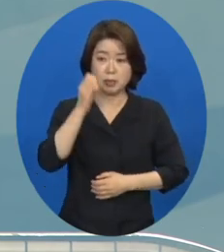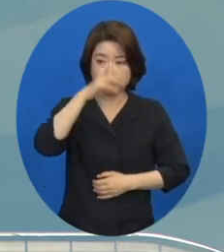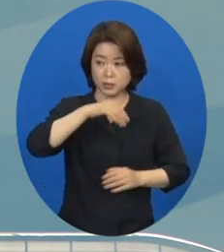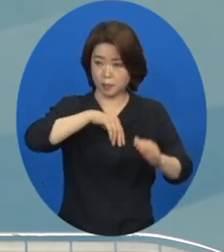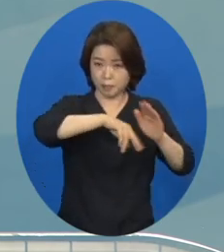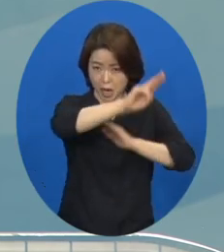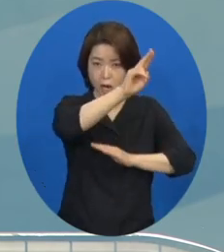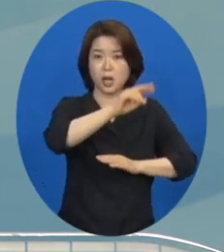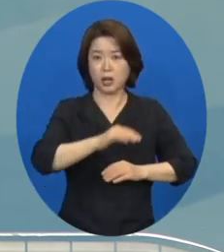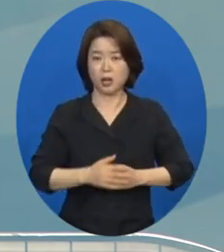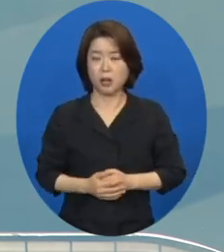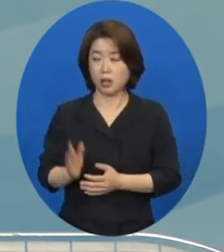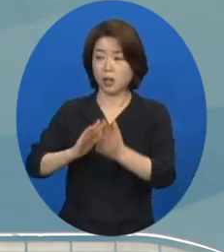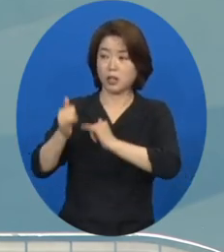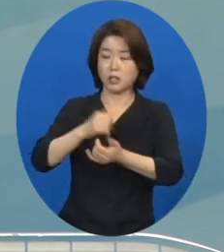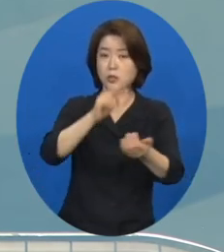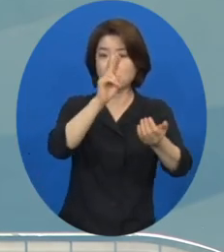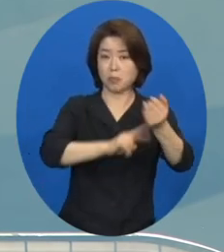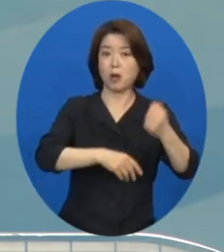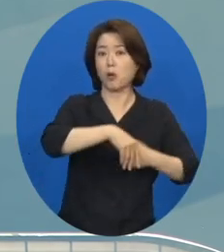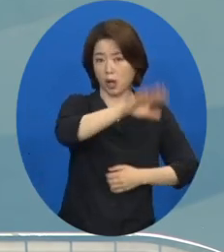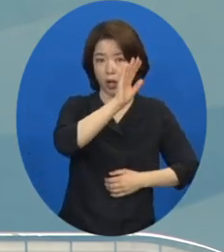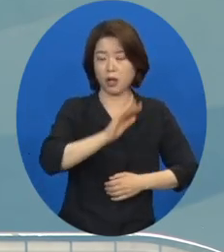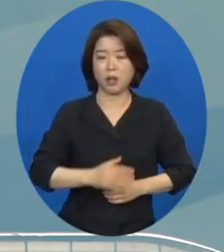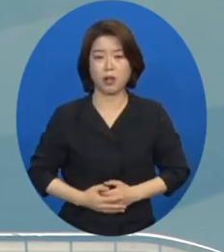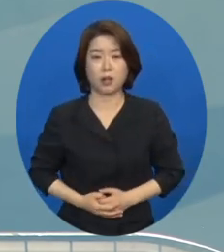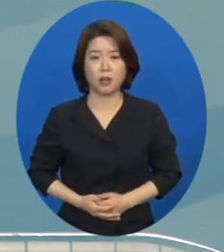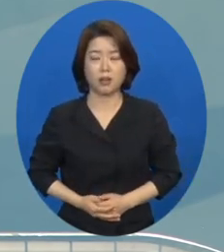나가버립니다. 예수를 팔려가는 거죠.